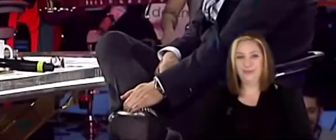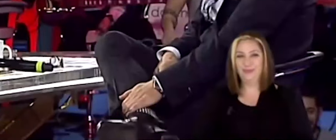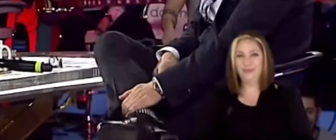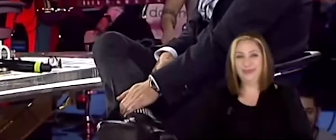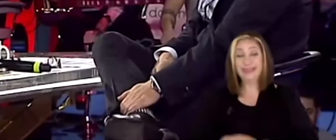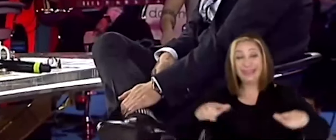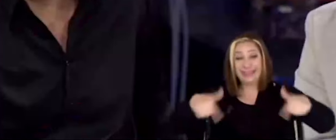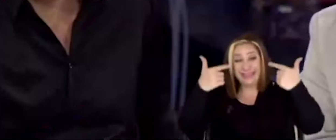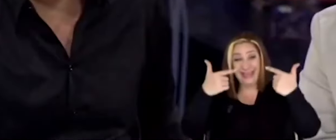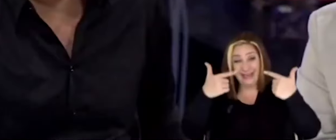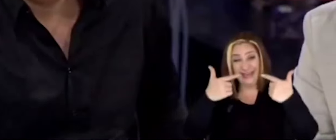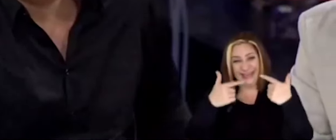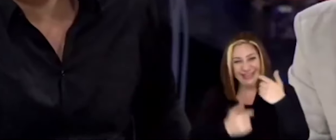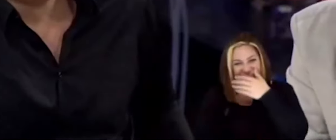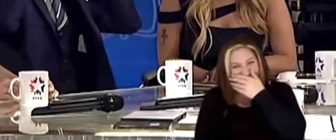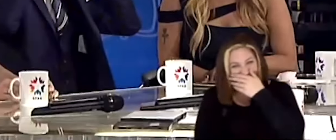Skype'tan.